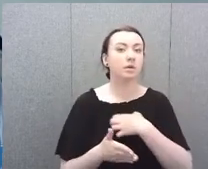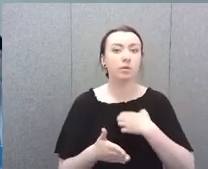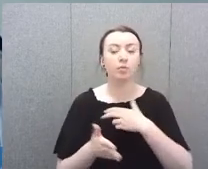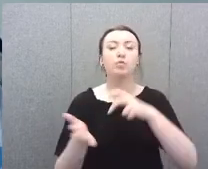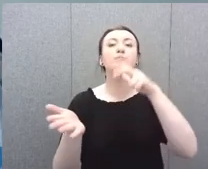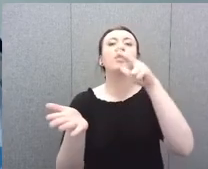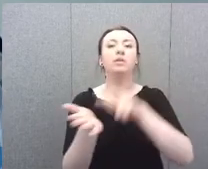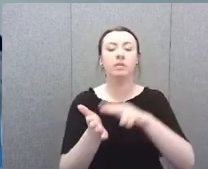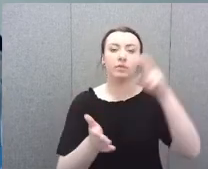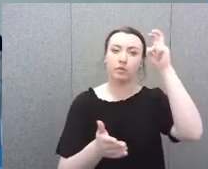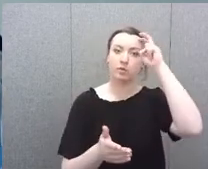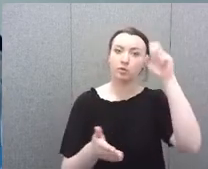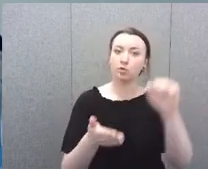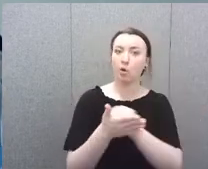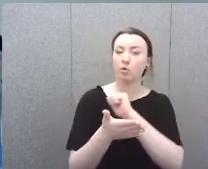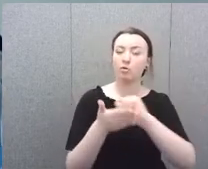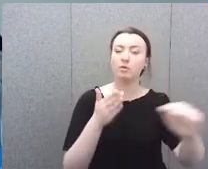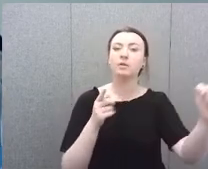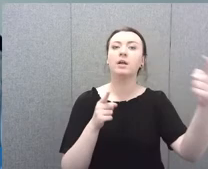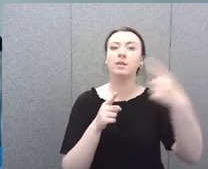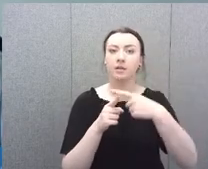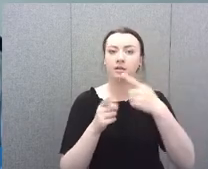адаптации правительственного документа.